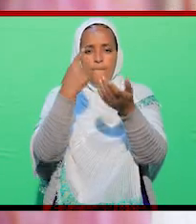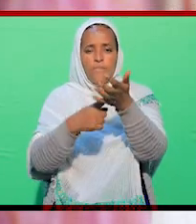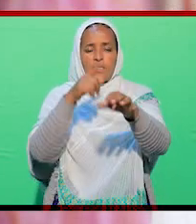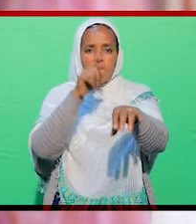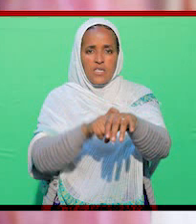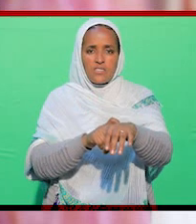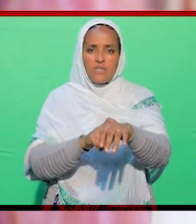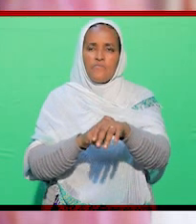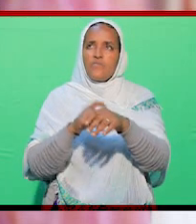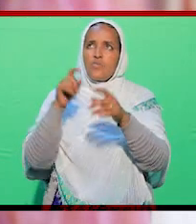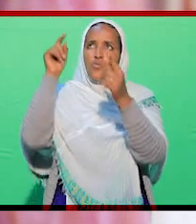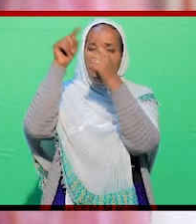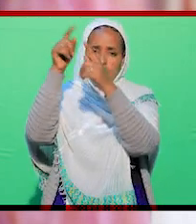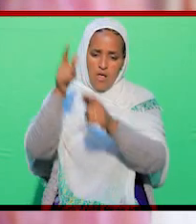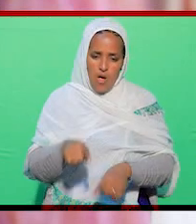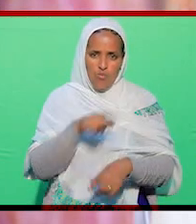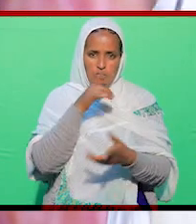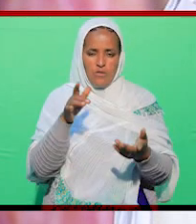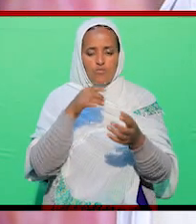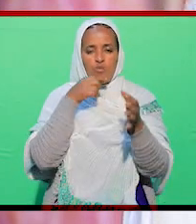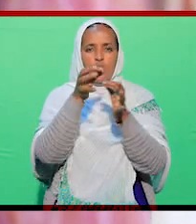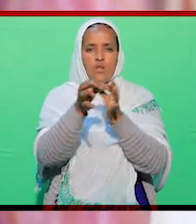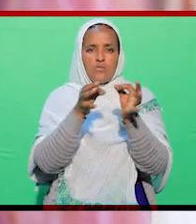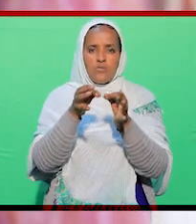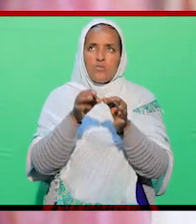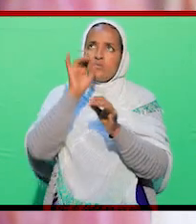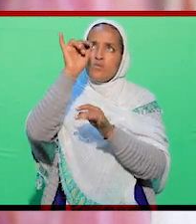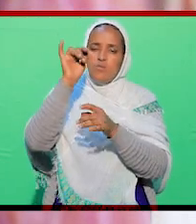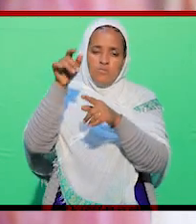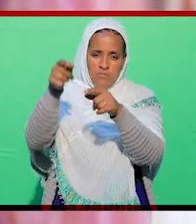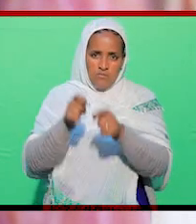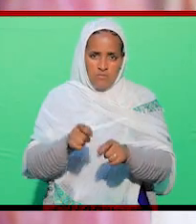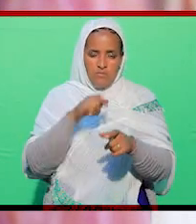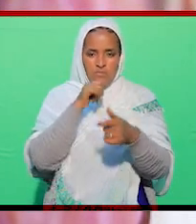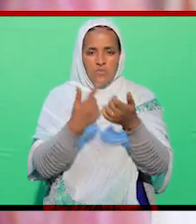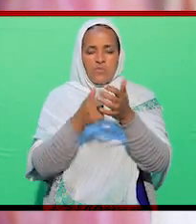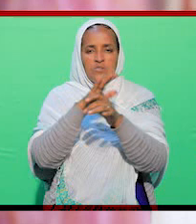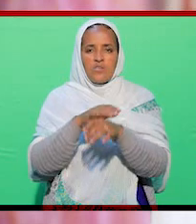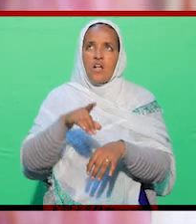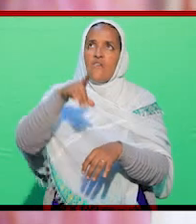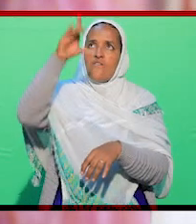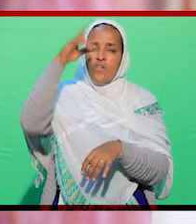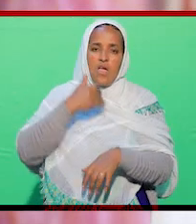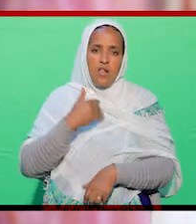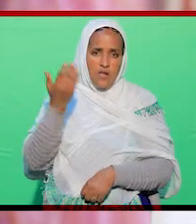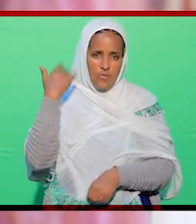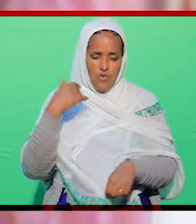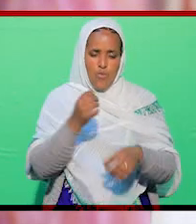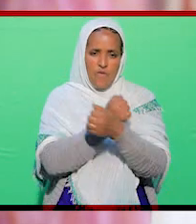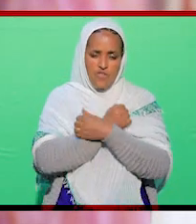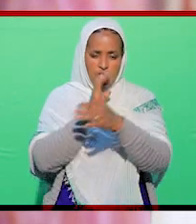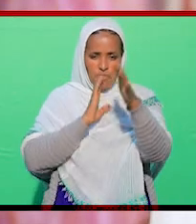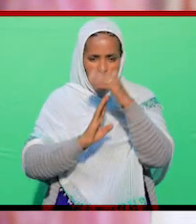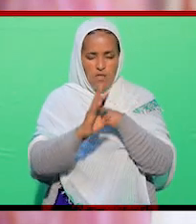ጸልዩ በማለት ይናገራል። በዚያን ጊዜ በሰገነት ያለው ወደ ታች አይውረድ ብሎም ገልጿል። በሰገነት ያለው ወደ ታች አይውረድ፣ ያ ማለት